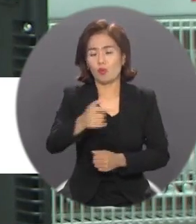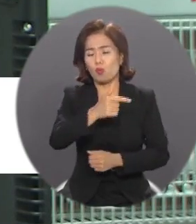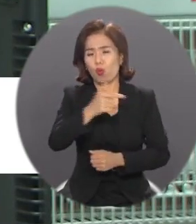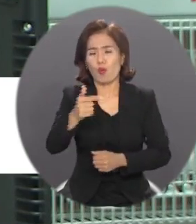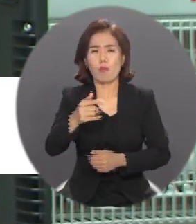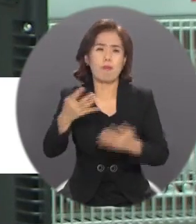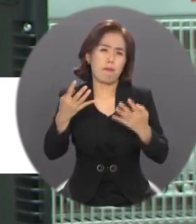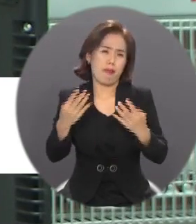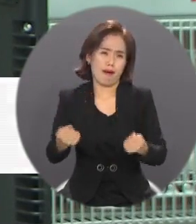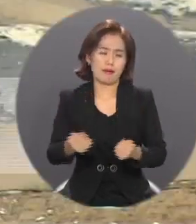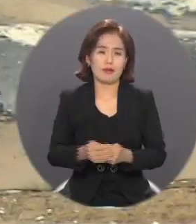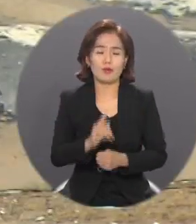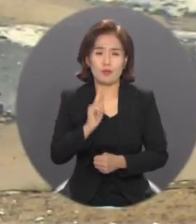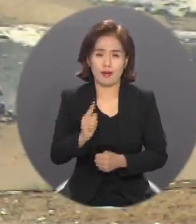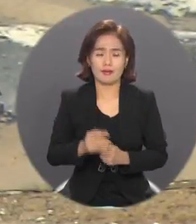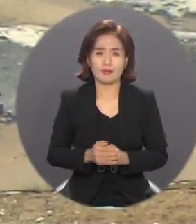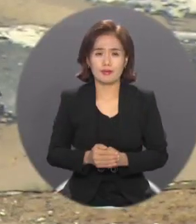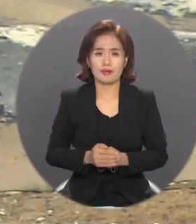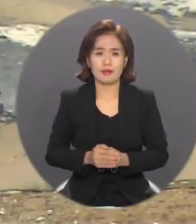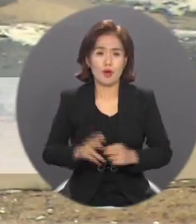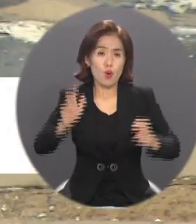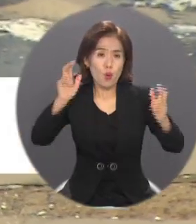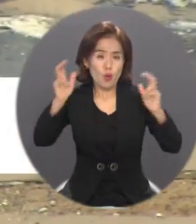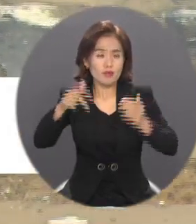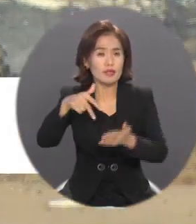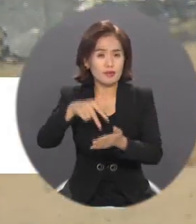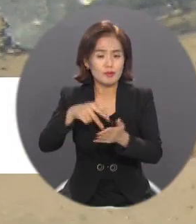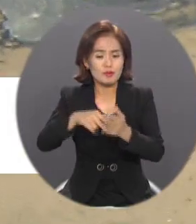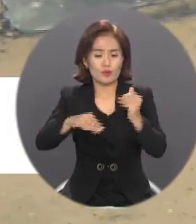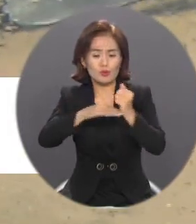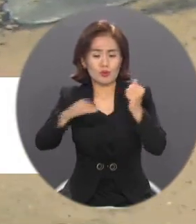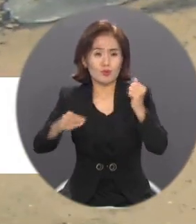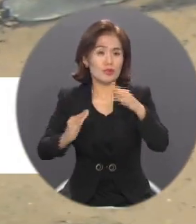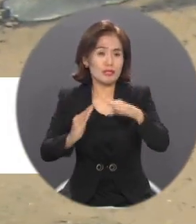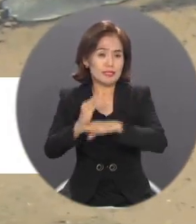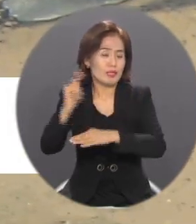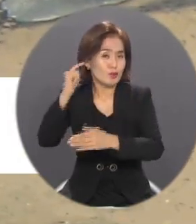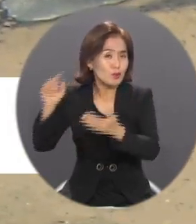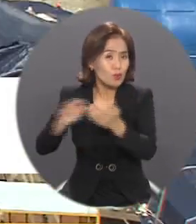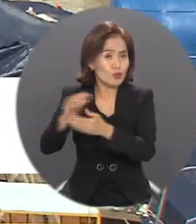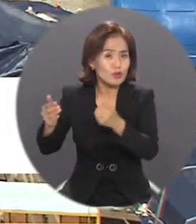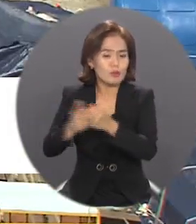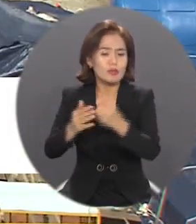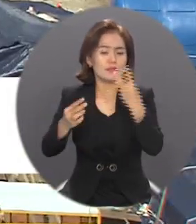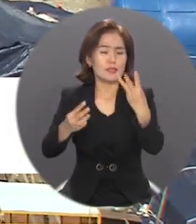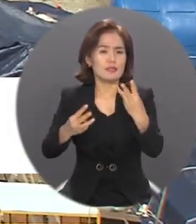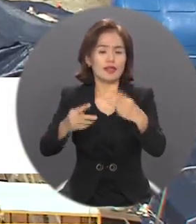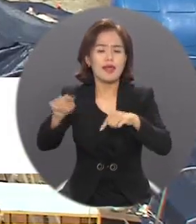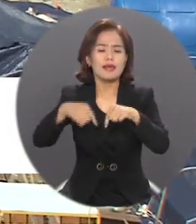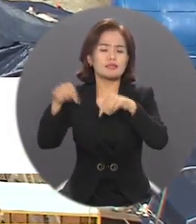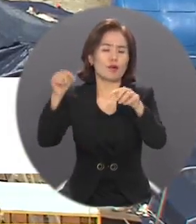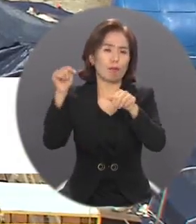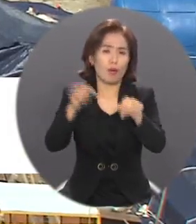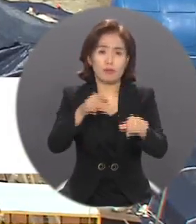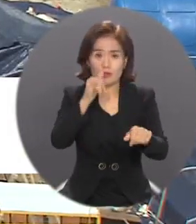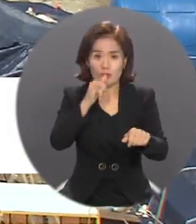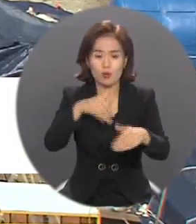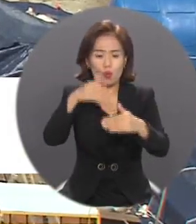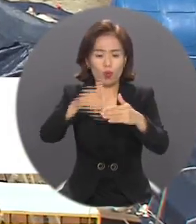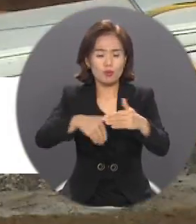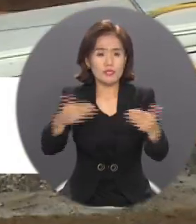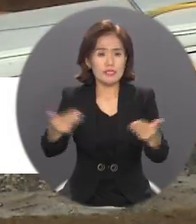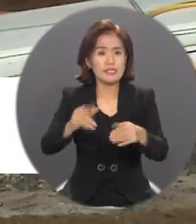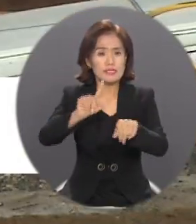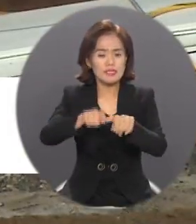금액이 너무 과하게. 시공업체는 기준치 이상의 소음으로 지난달에만 3차례 행정처분을 받았고 공사